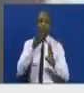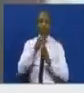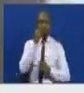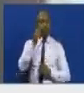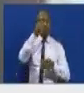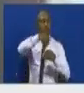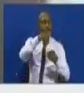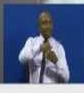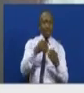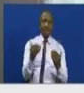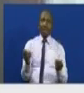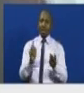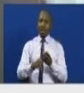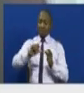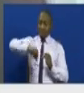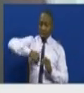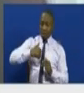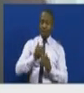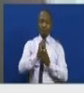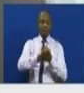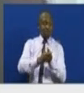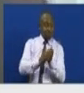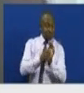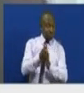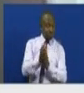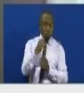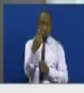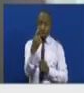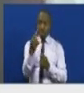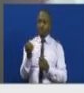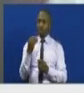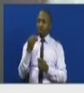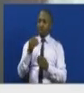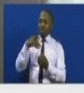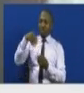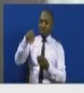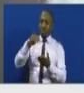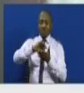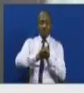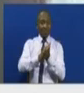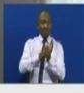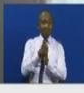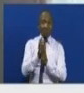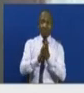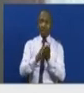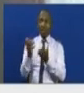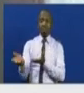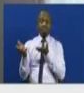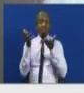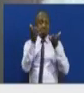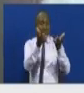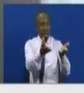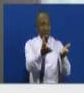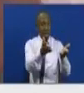wateja. Ananawa kwanza kwa sanitizer, anachukua tishu, ana kile chombo anamtengea